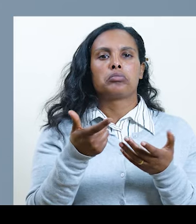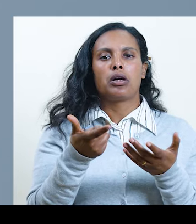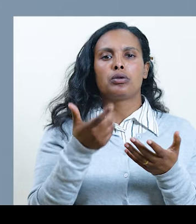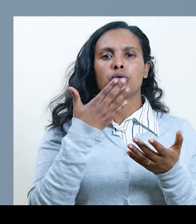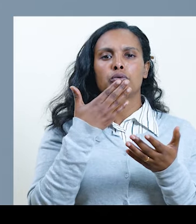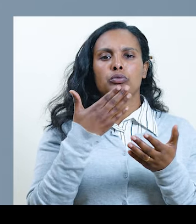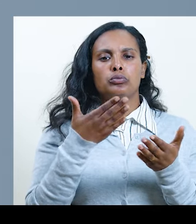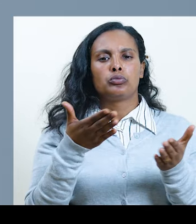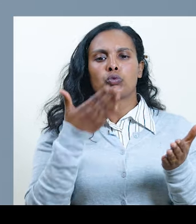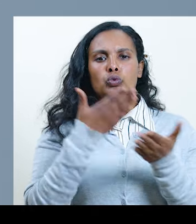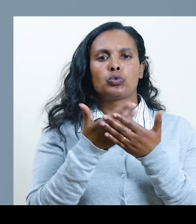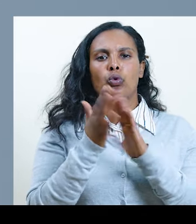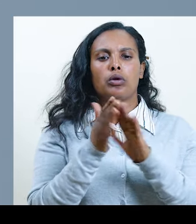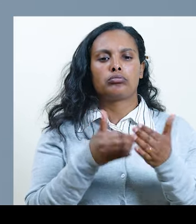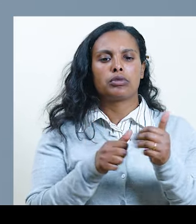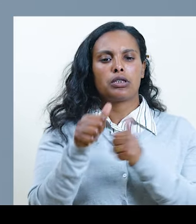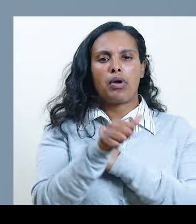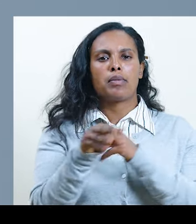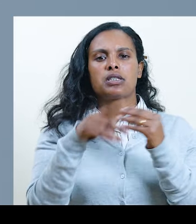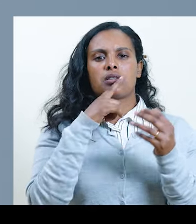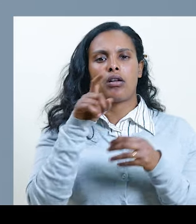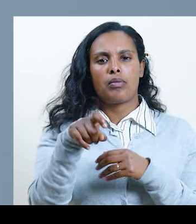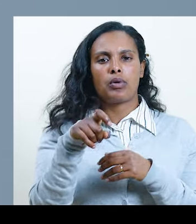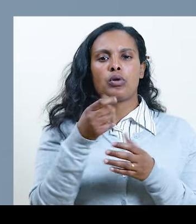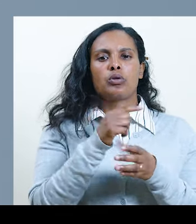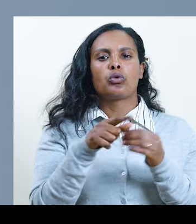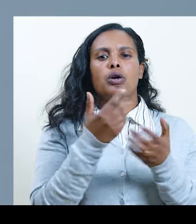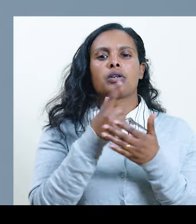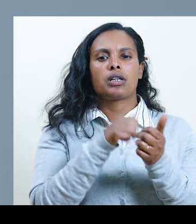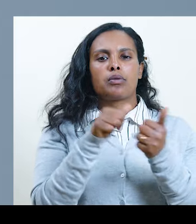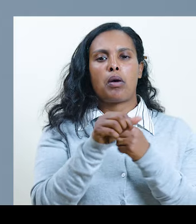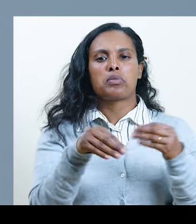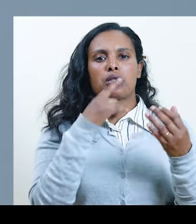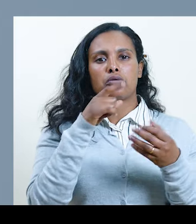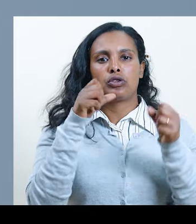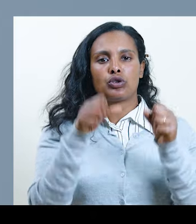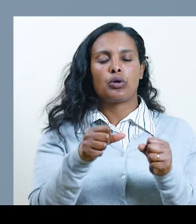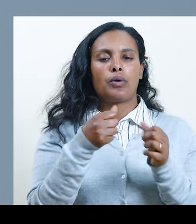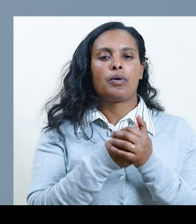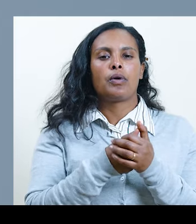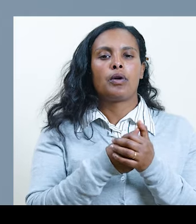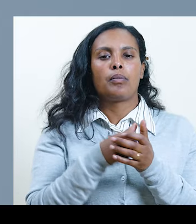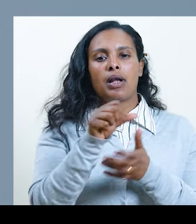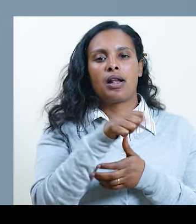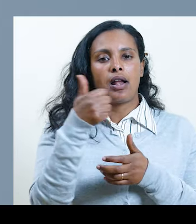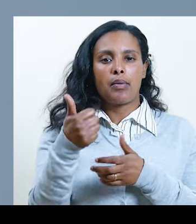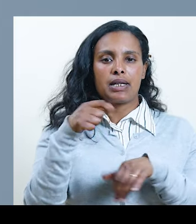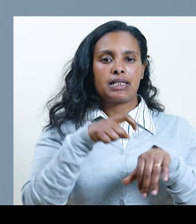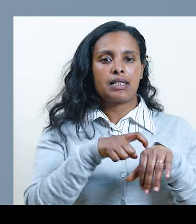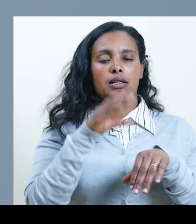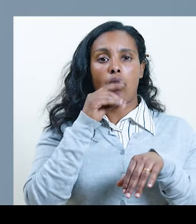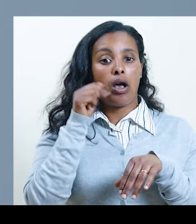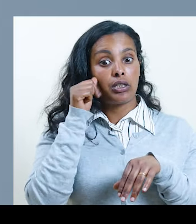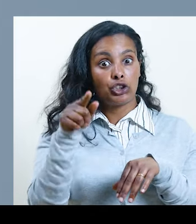ያለው አገልግሎት መስጠት እንዲችሉ ቅድሚያ መሰጠት ደግሞ ያለባቸው ጉዳዮችም ስለሆኑ ቅድሚያ መስጠት እንዲችሉ። በሌላም